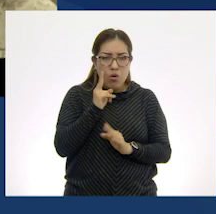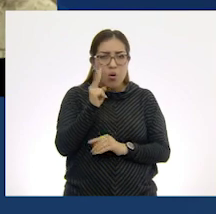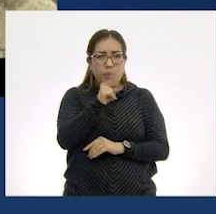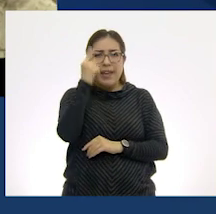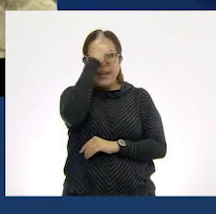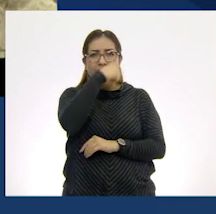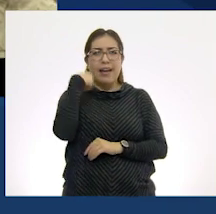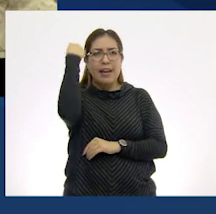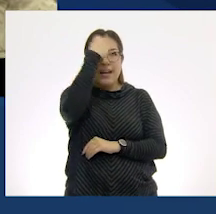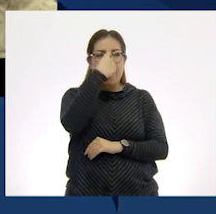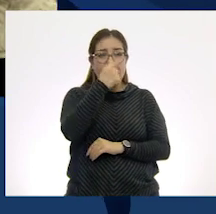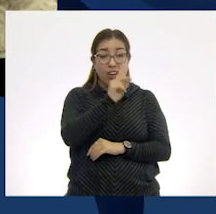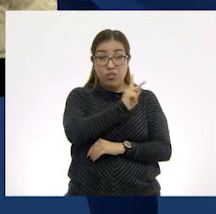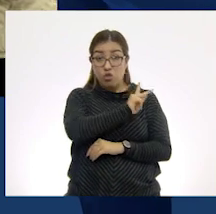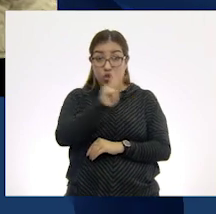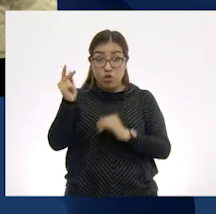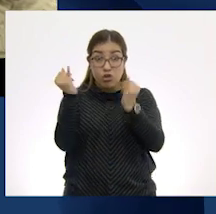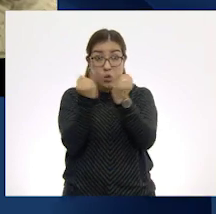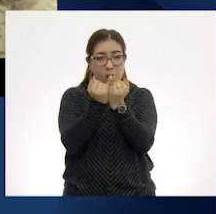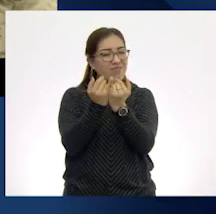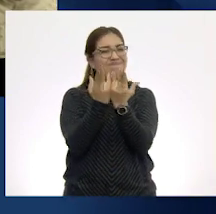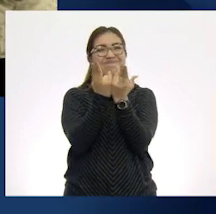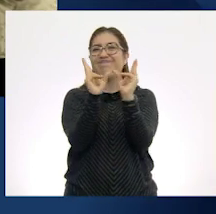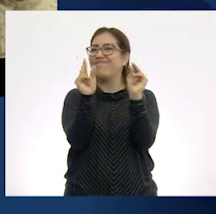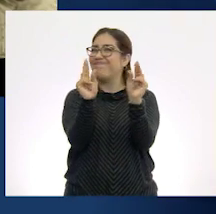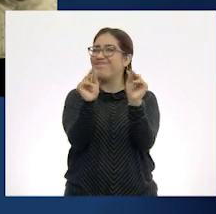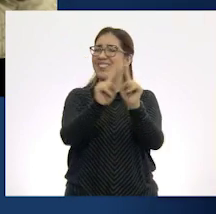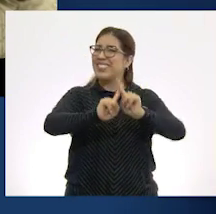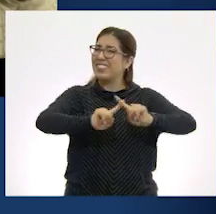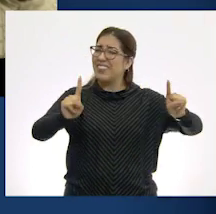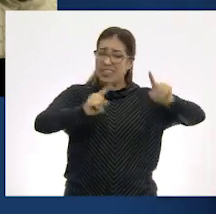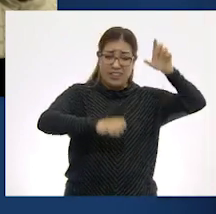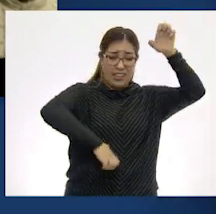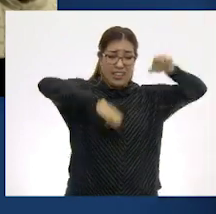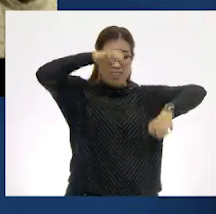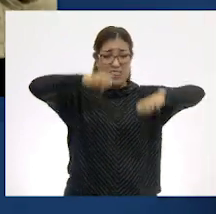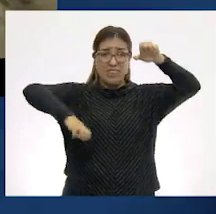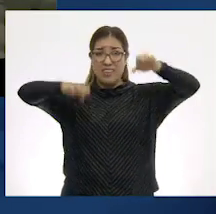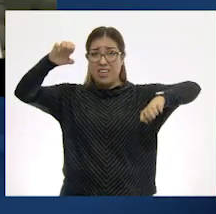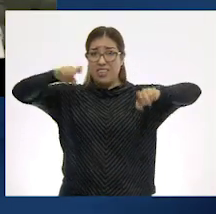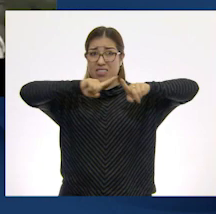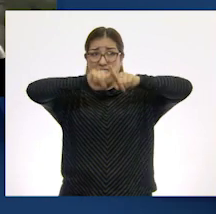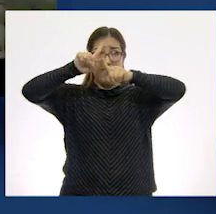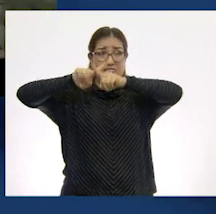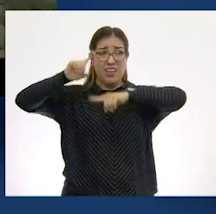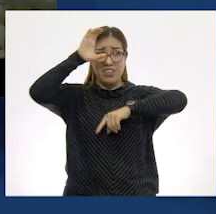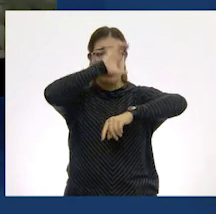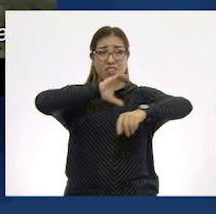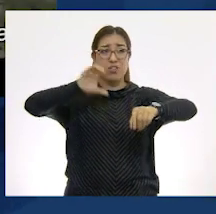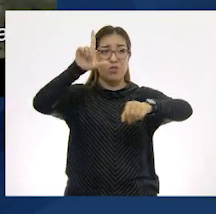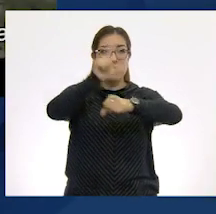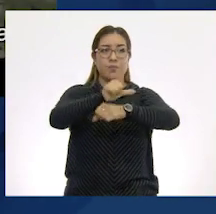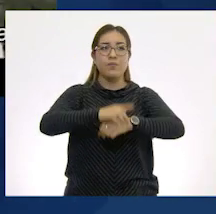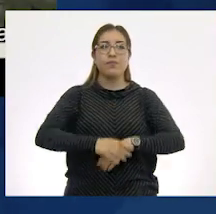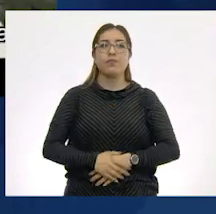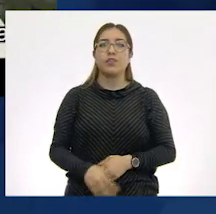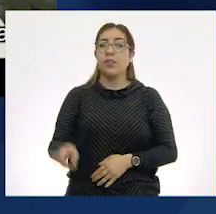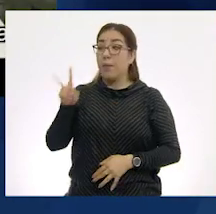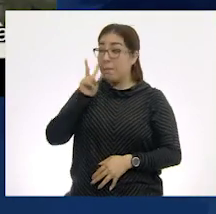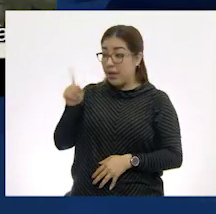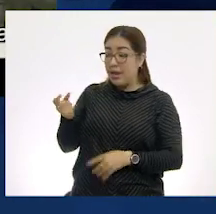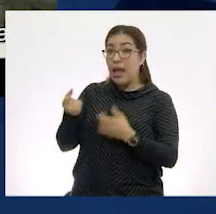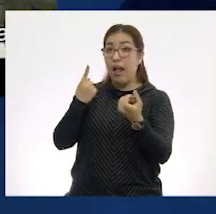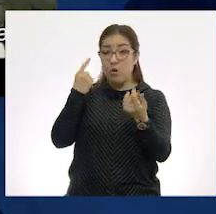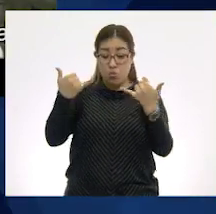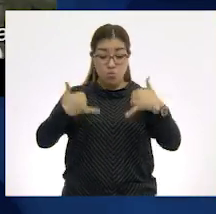sus rostros, todos diversos, de varias edades y etnias. 一般我们看年轻的孩